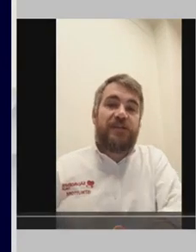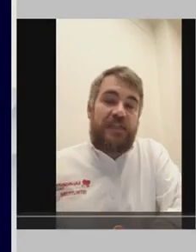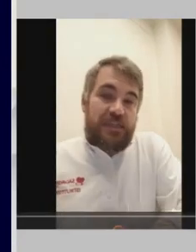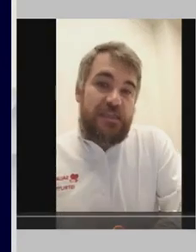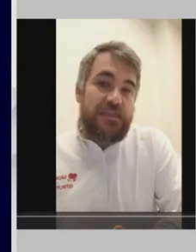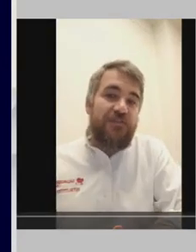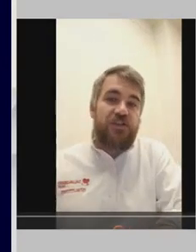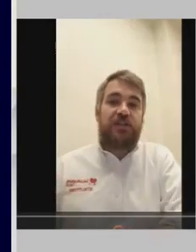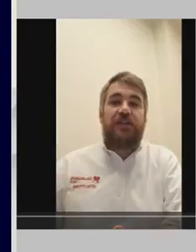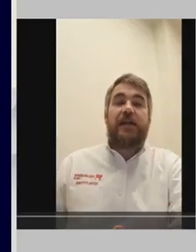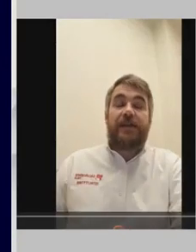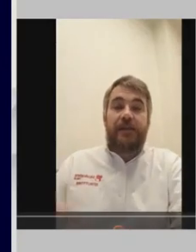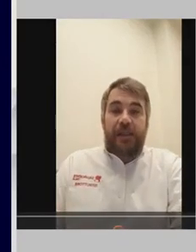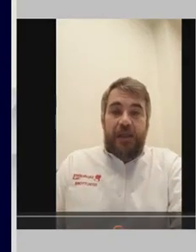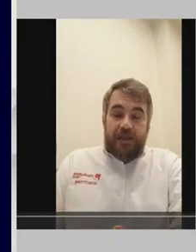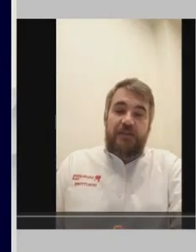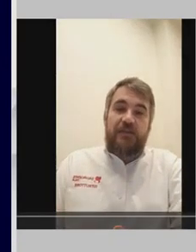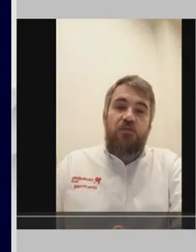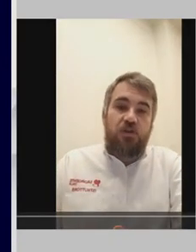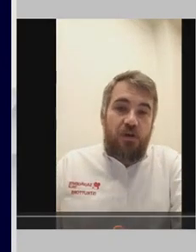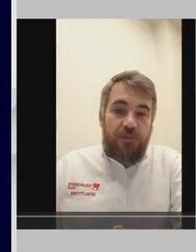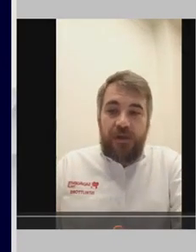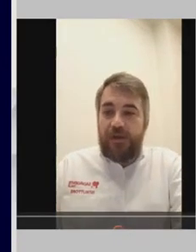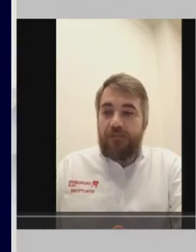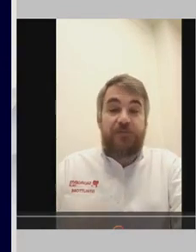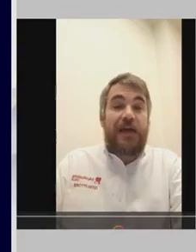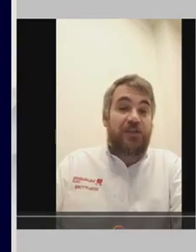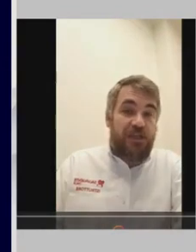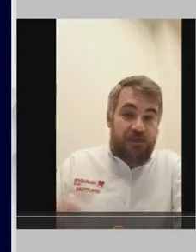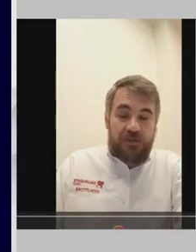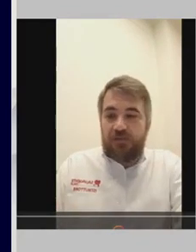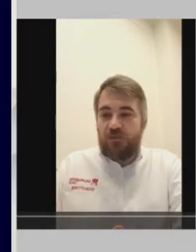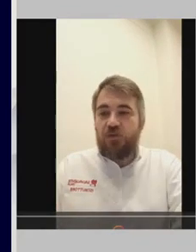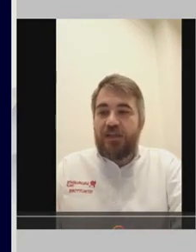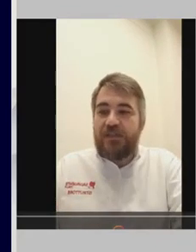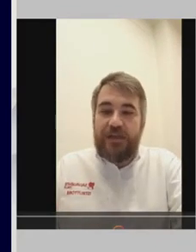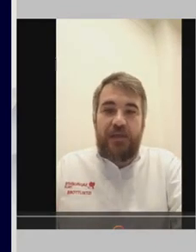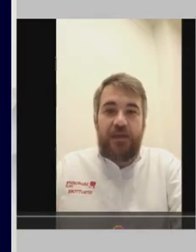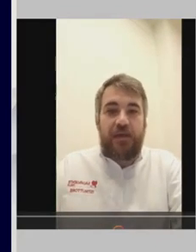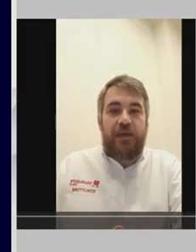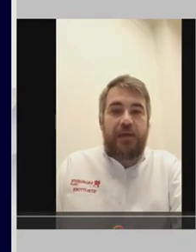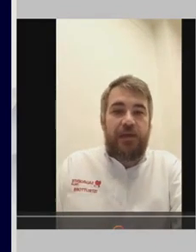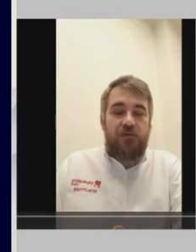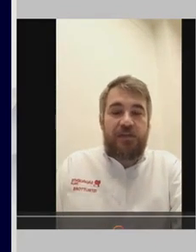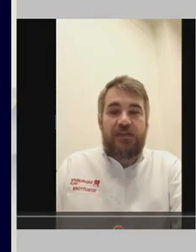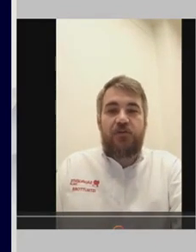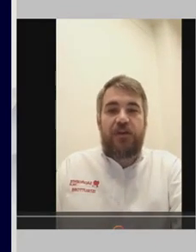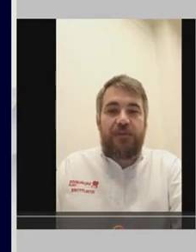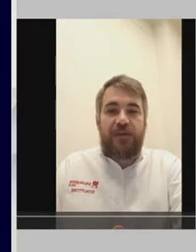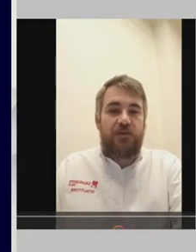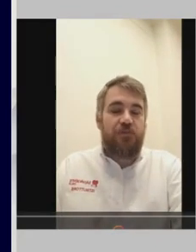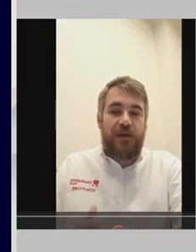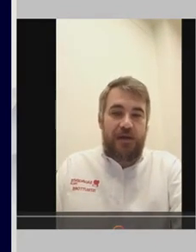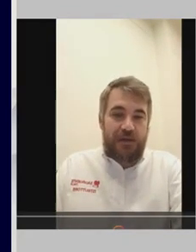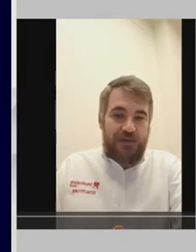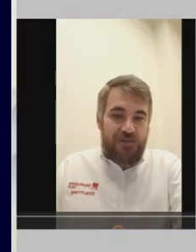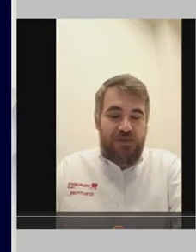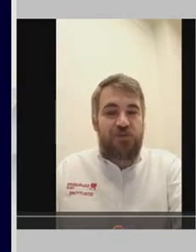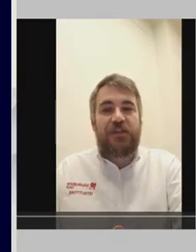sono il presidente di Salvagente Italia. Innanzitutto mi spiace non essere lì e non essere in collegamento,